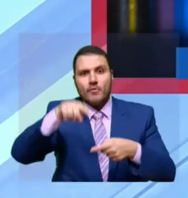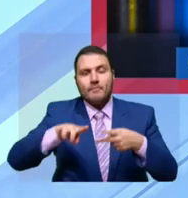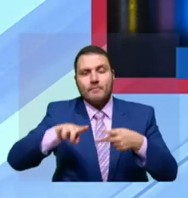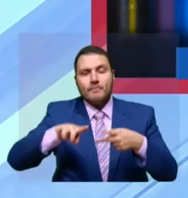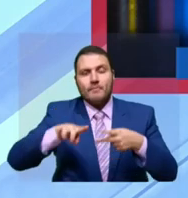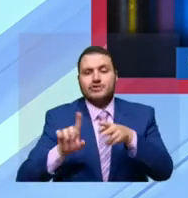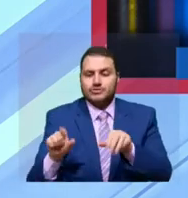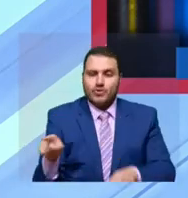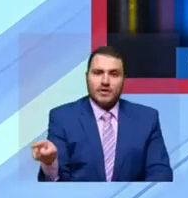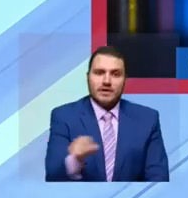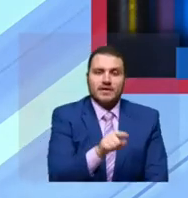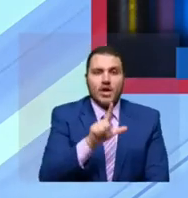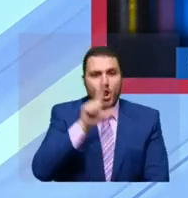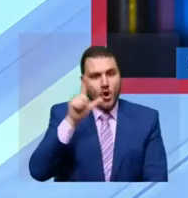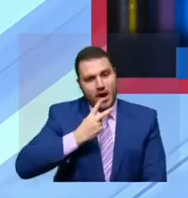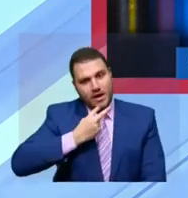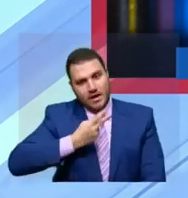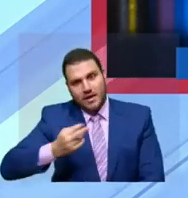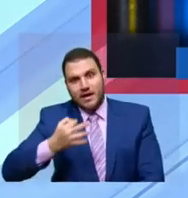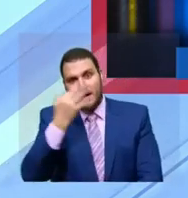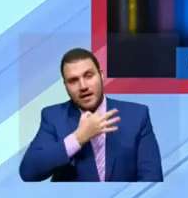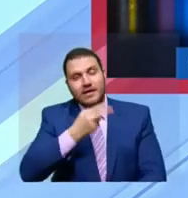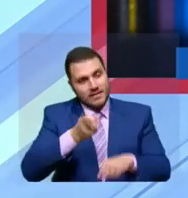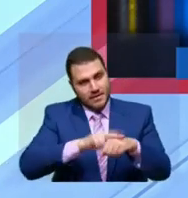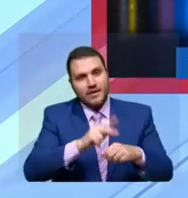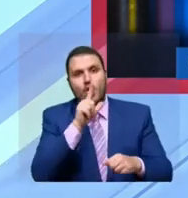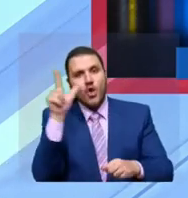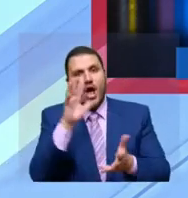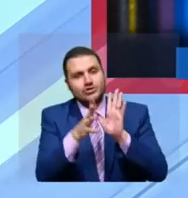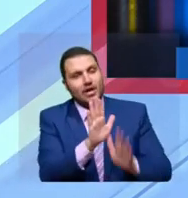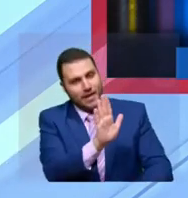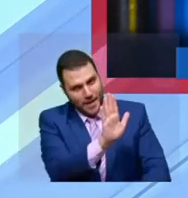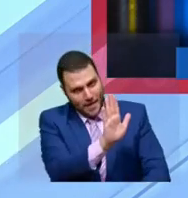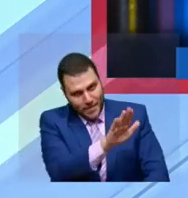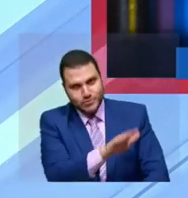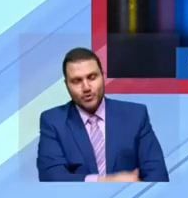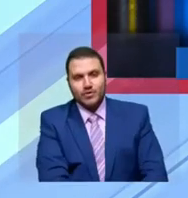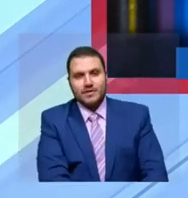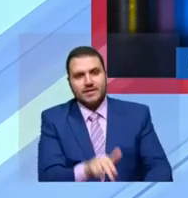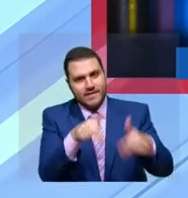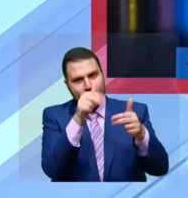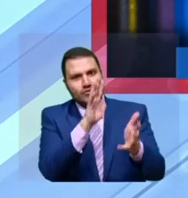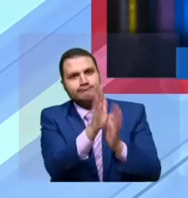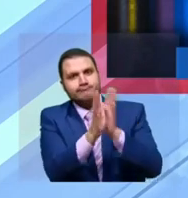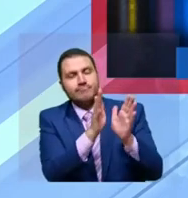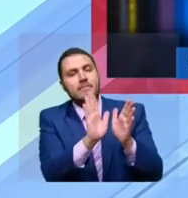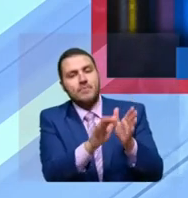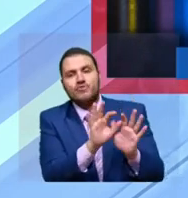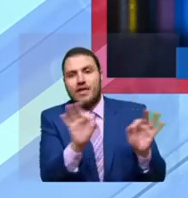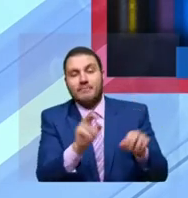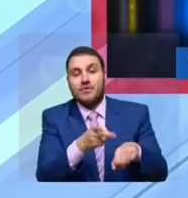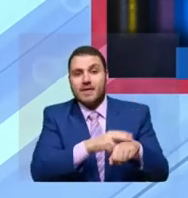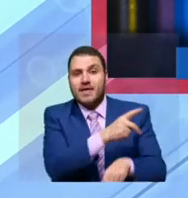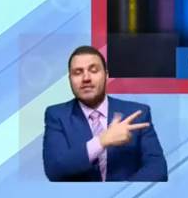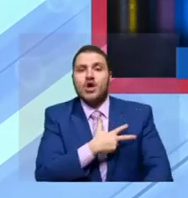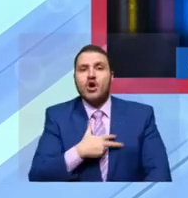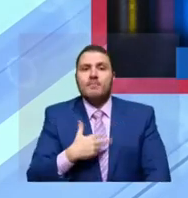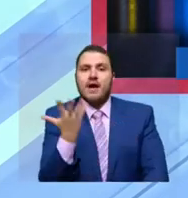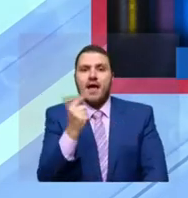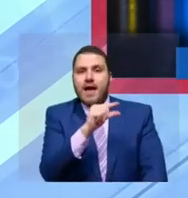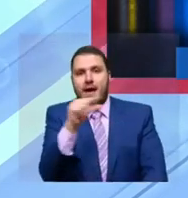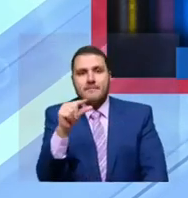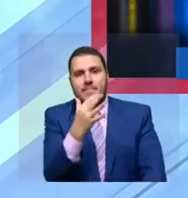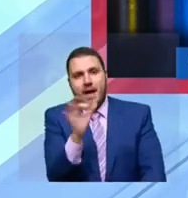بعدة لغات مختلفة من بينها لغة الإشارة. هناك رقم حكومي موحد للجهات الحكومية بشكل عام